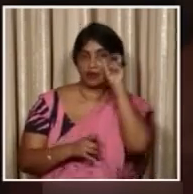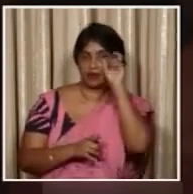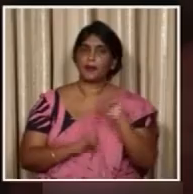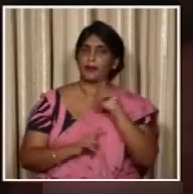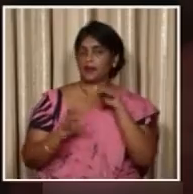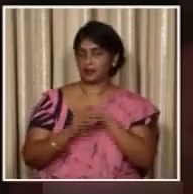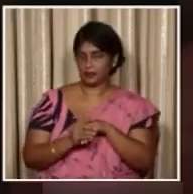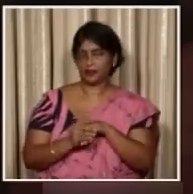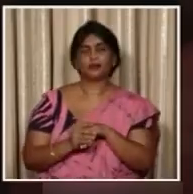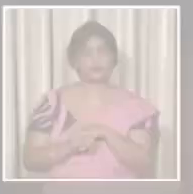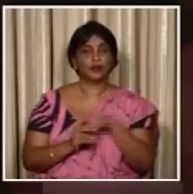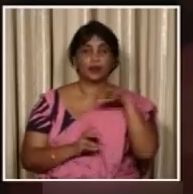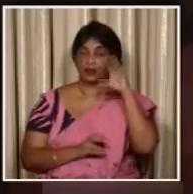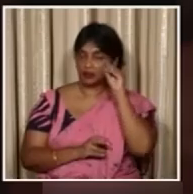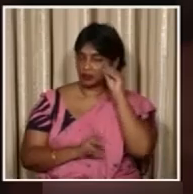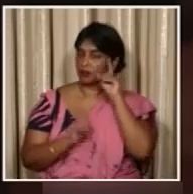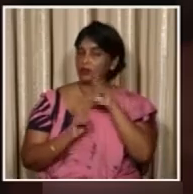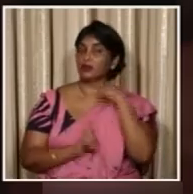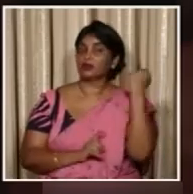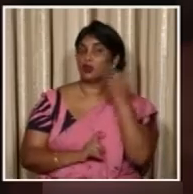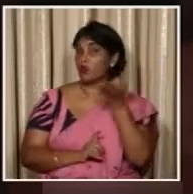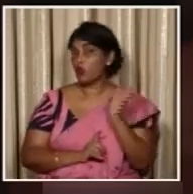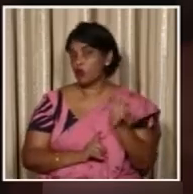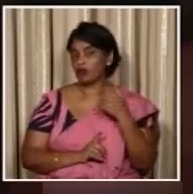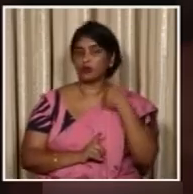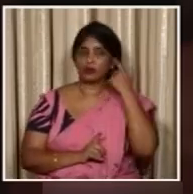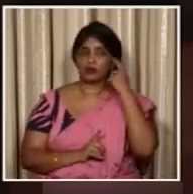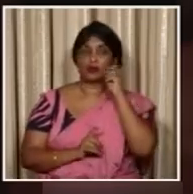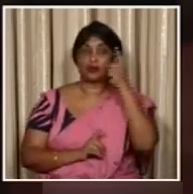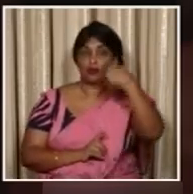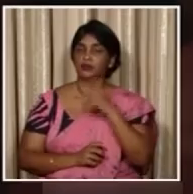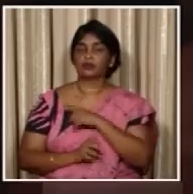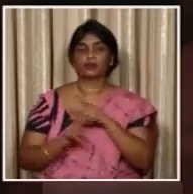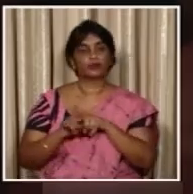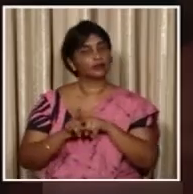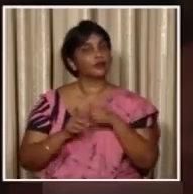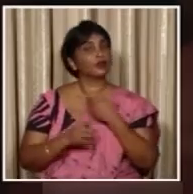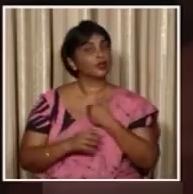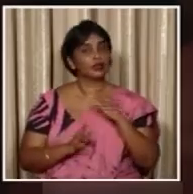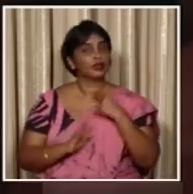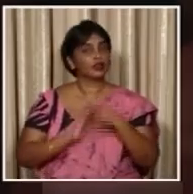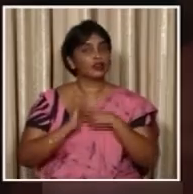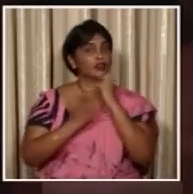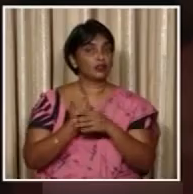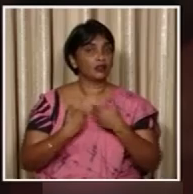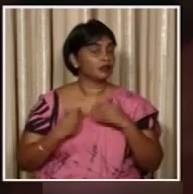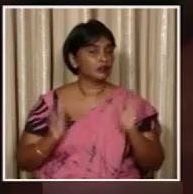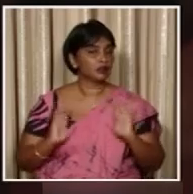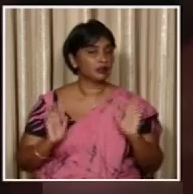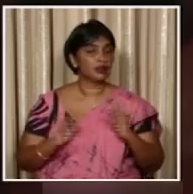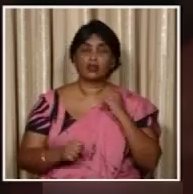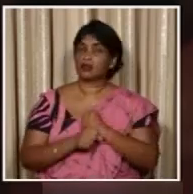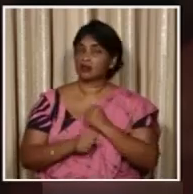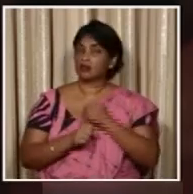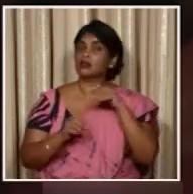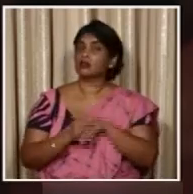හින්දා මම හිතන්නේ ඒක නිසා අවබෝධයෙන් කතා කරන්නේ කවුද කියන එක පිළිබඳව ජනතාව හොඳට තේරුම් ගනි. මම නෙවෙයි රටේ ව්‍යවස්ථාව හදලා තියෙන්නේ. රජයේ